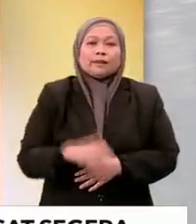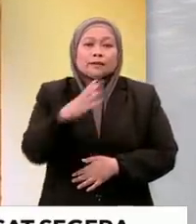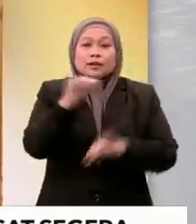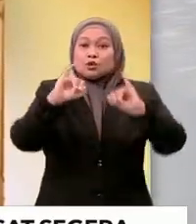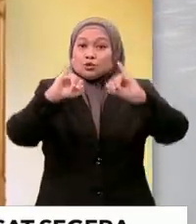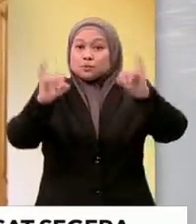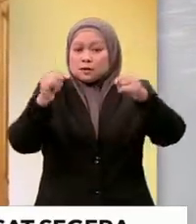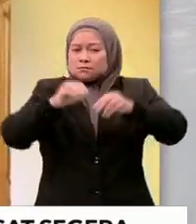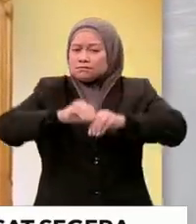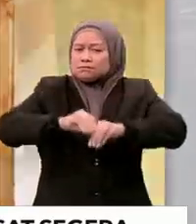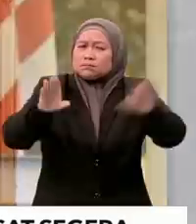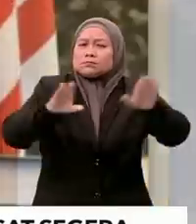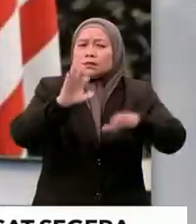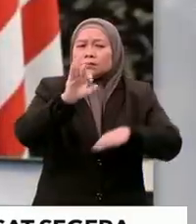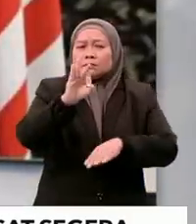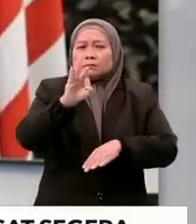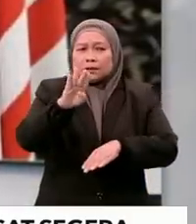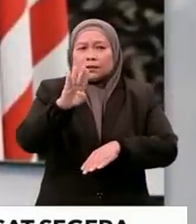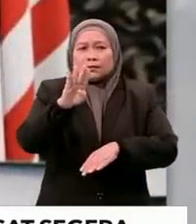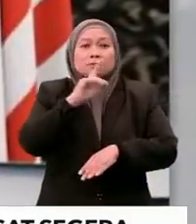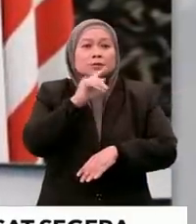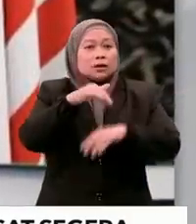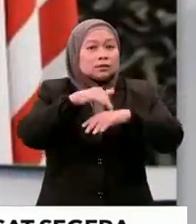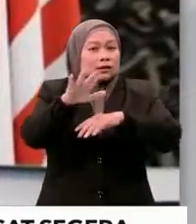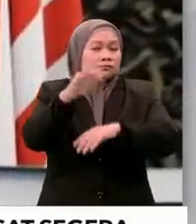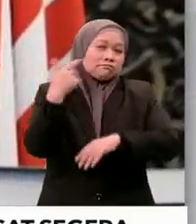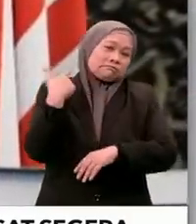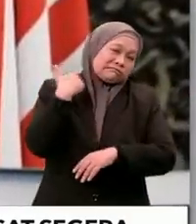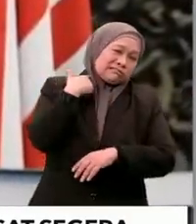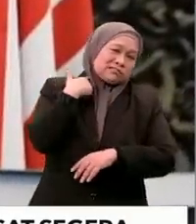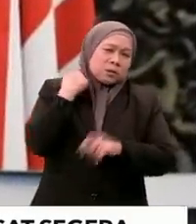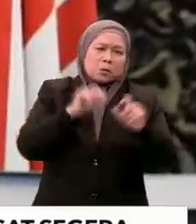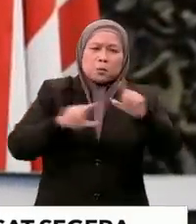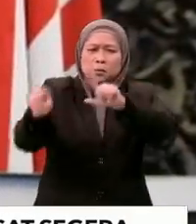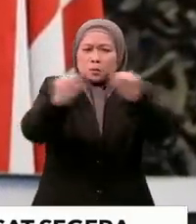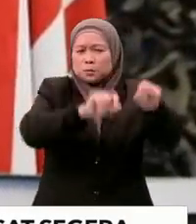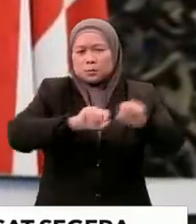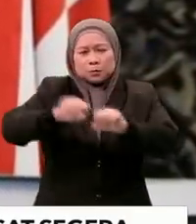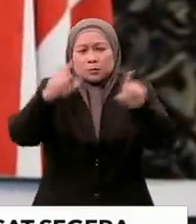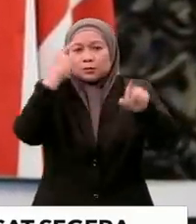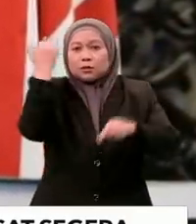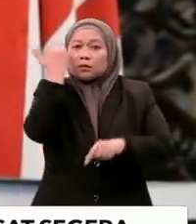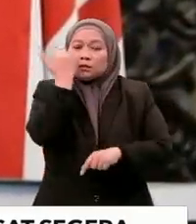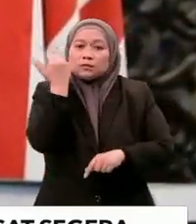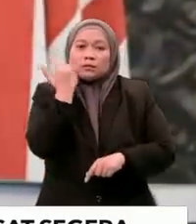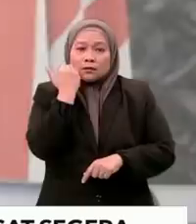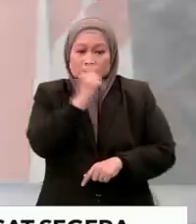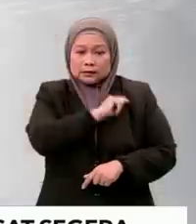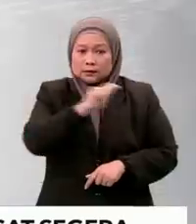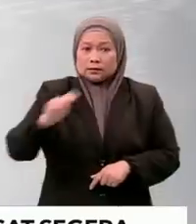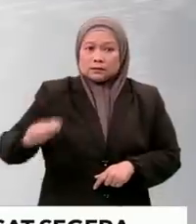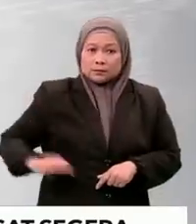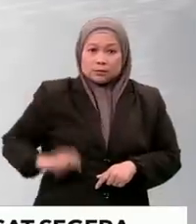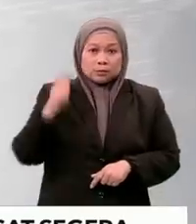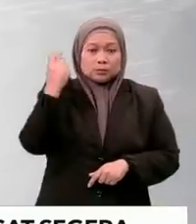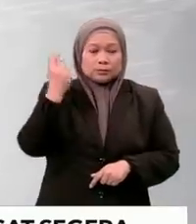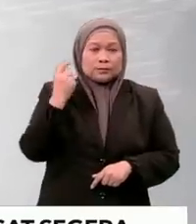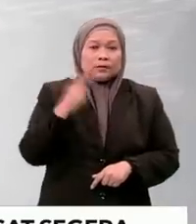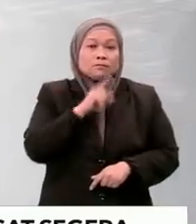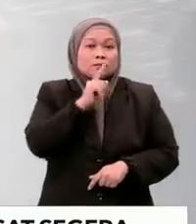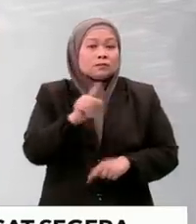Jumat dollar di Facebook ber ada satu hantaran yang berbaur ubutan terhadap ketua Hakim negara John Tengku Maimun Tuan Man